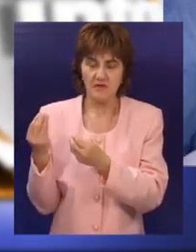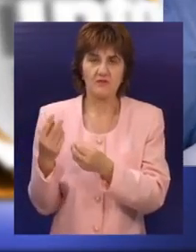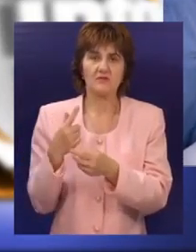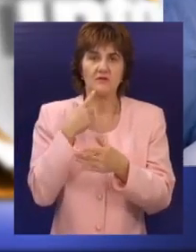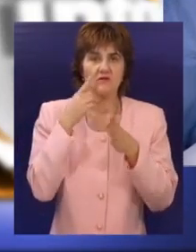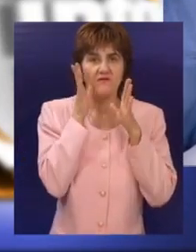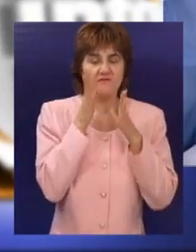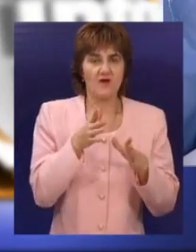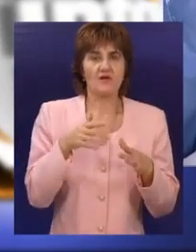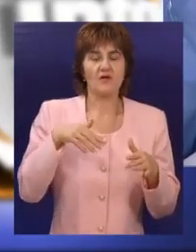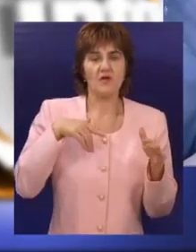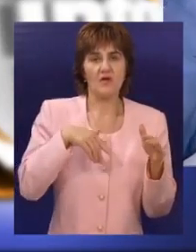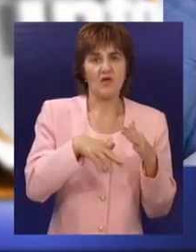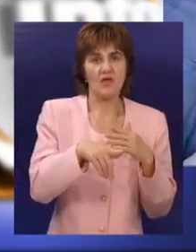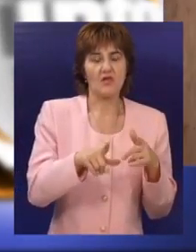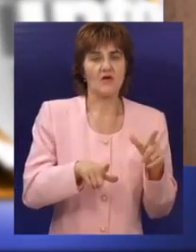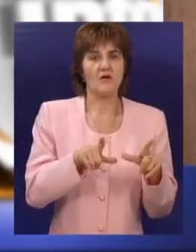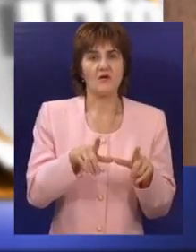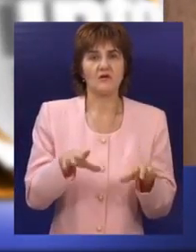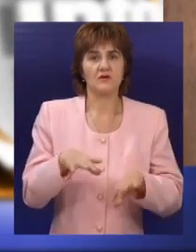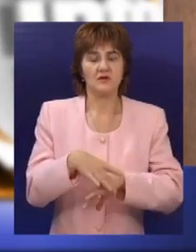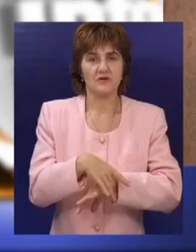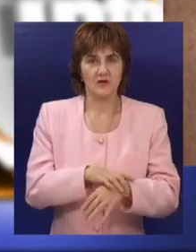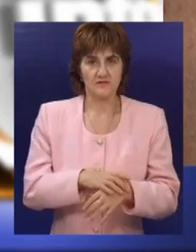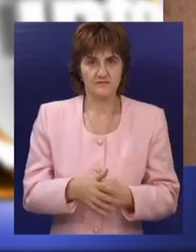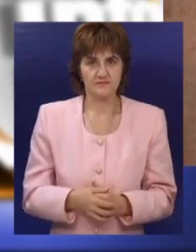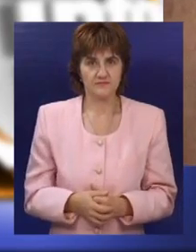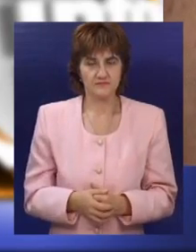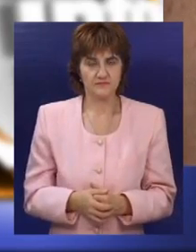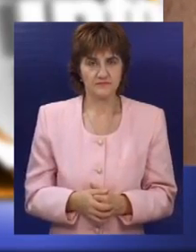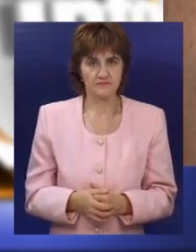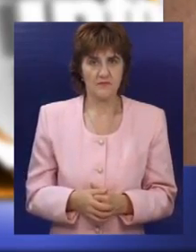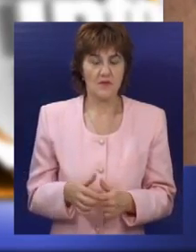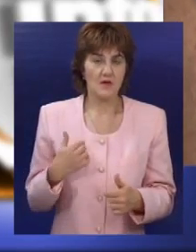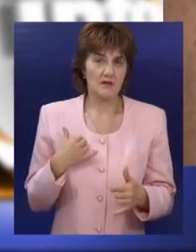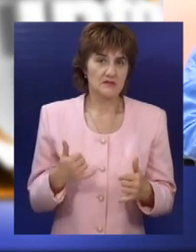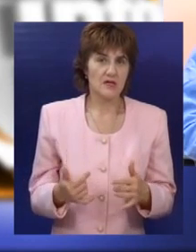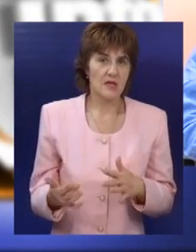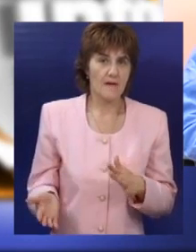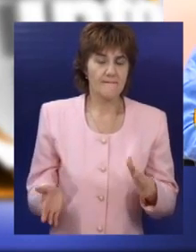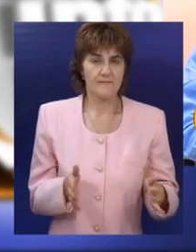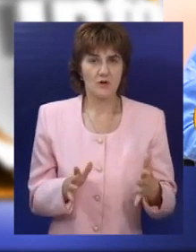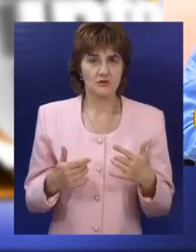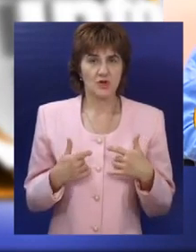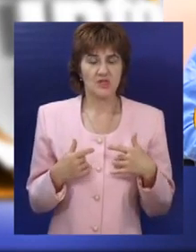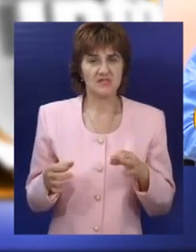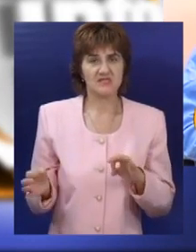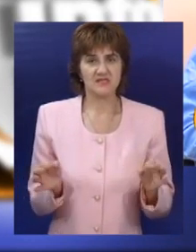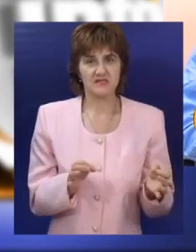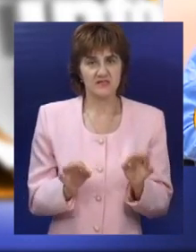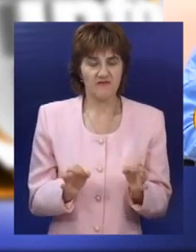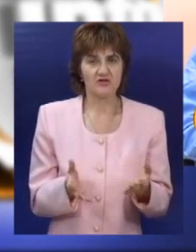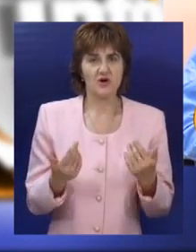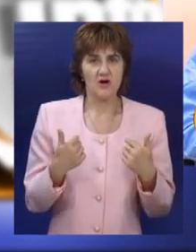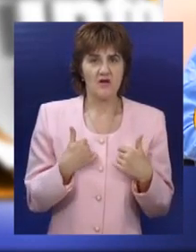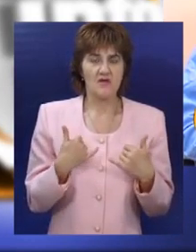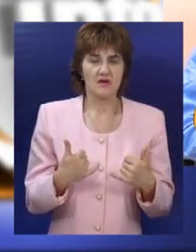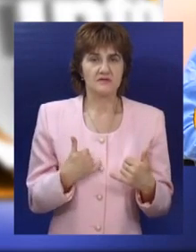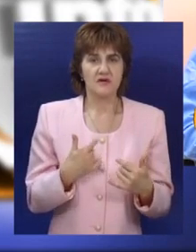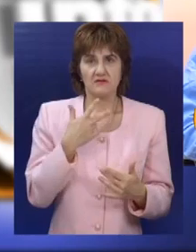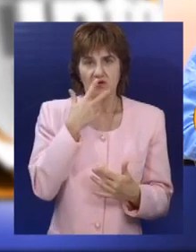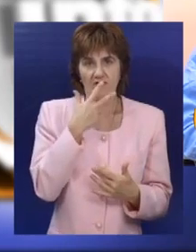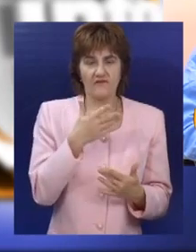i odlučio da za sva vremena reši pitanje lošeg vida. Možda mi još sveže, ali sigurno ono što mogu da pročitam pretpostavljam